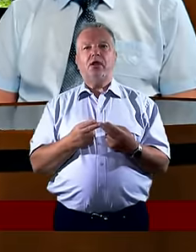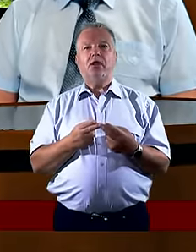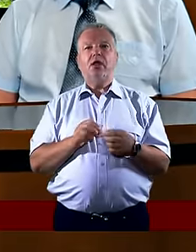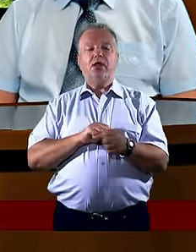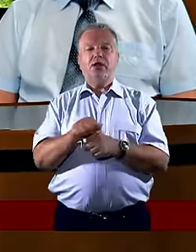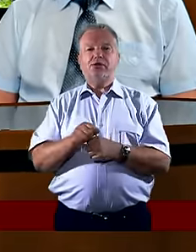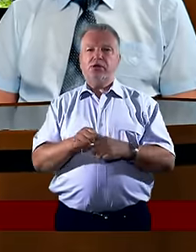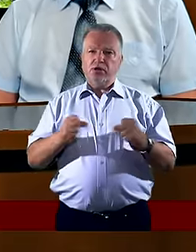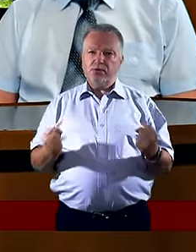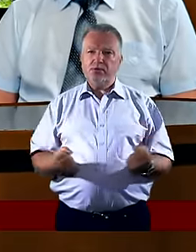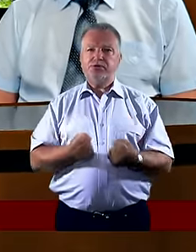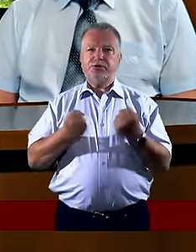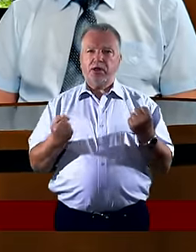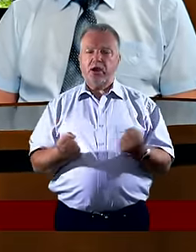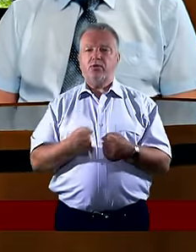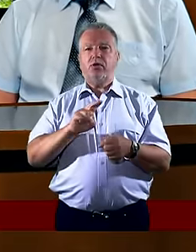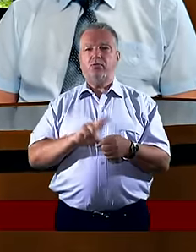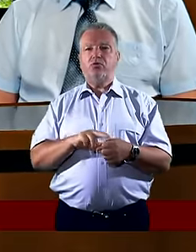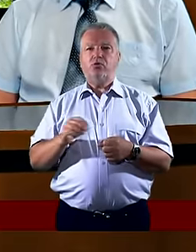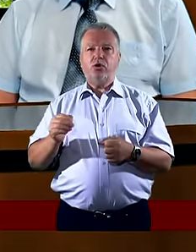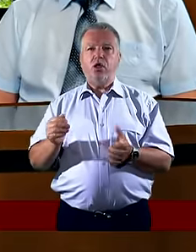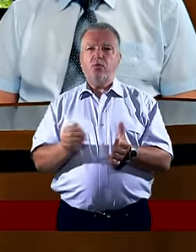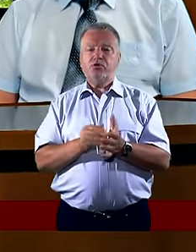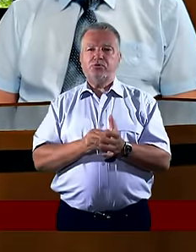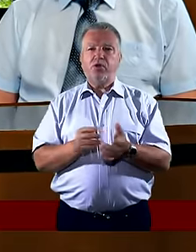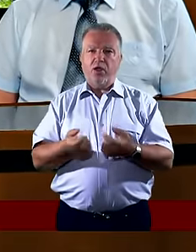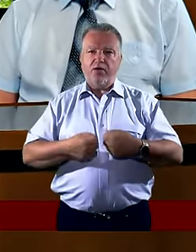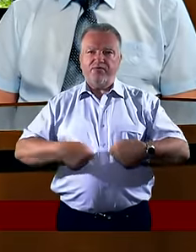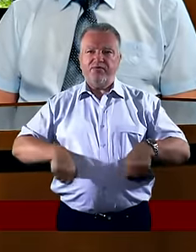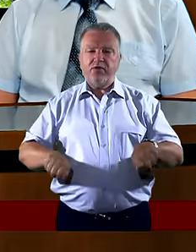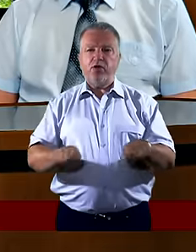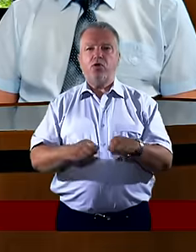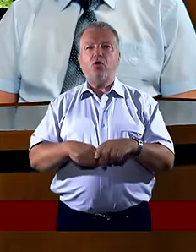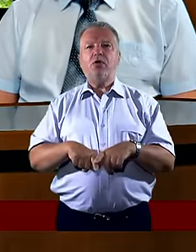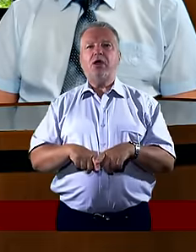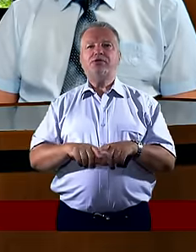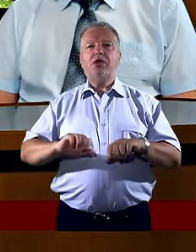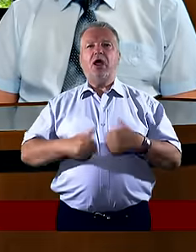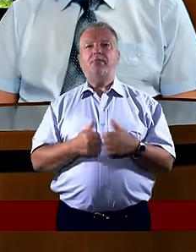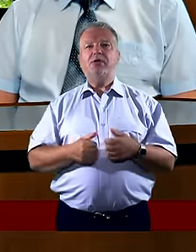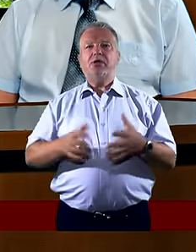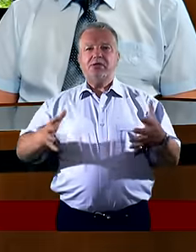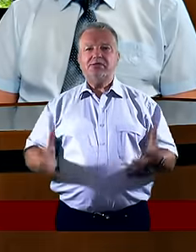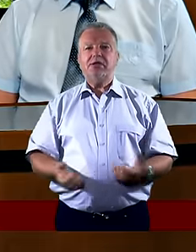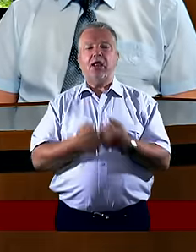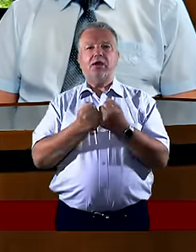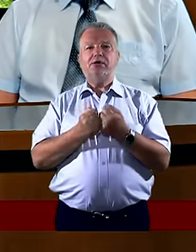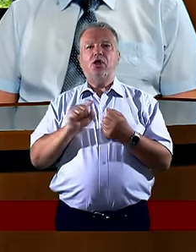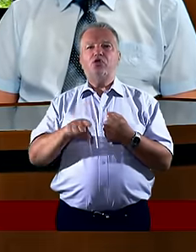z jakimś konkretnym wysiłkiem, który trzeba wykonać, który trzeba włożyć w to, żeby coś